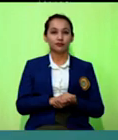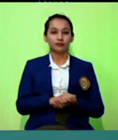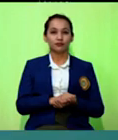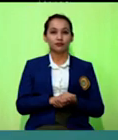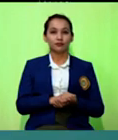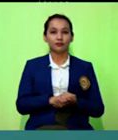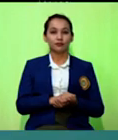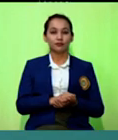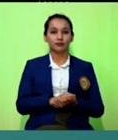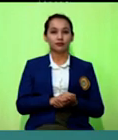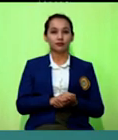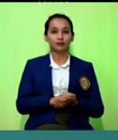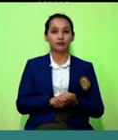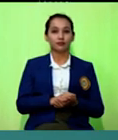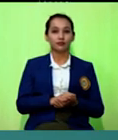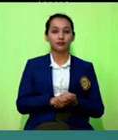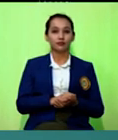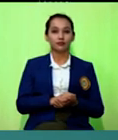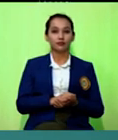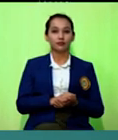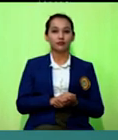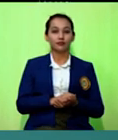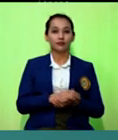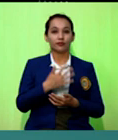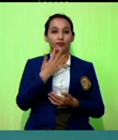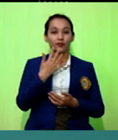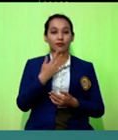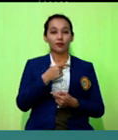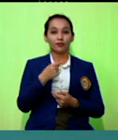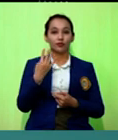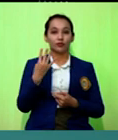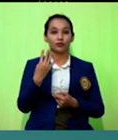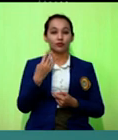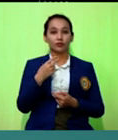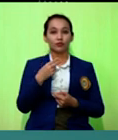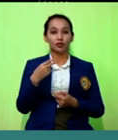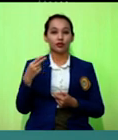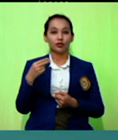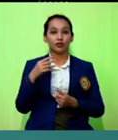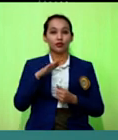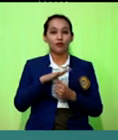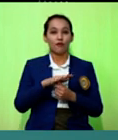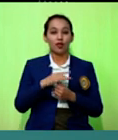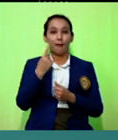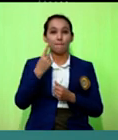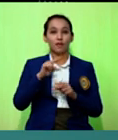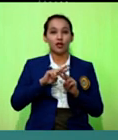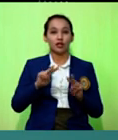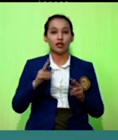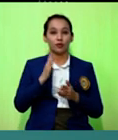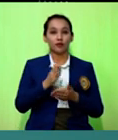noma'lum, ayirmasi esa 4. Demak, 5 va 4 sonlarning ayirmasi soyabon 1 ga teng